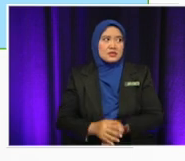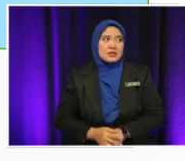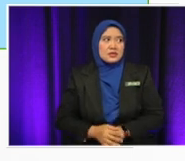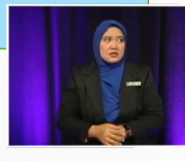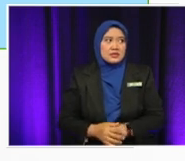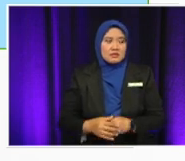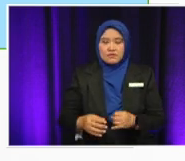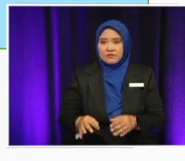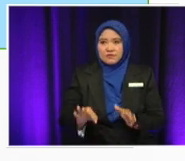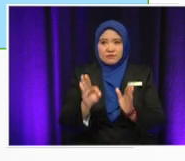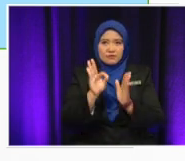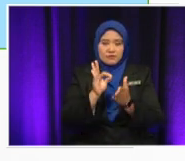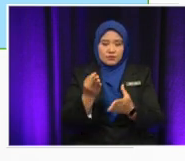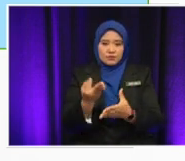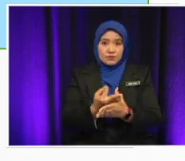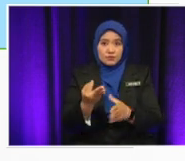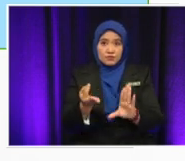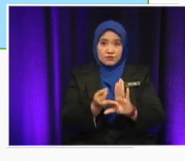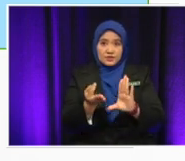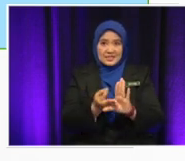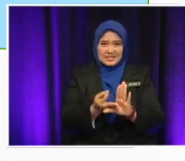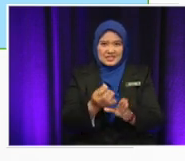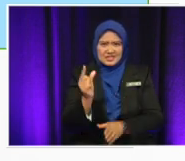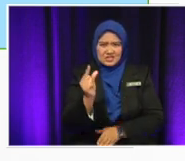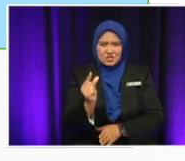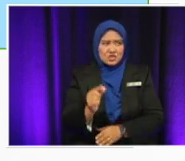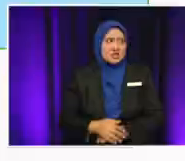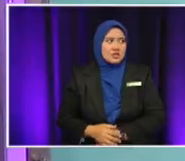PQR dan s dalam ruang yang disediakan